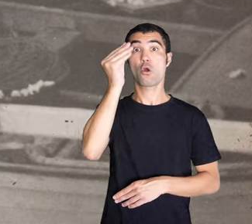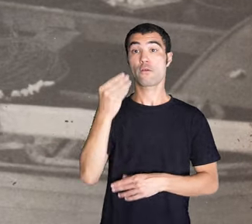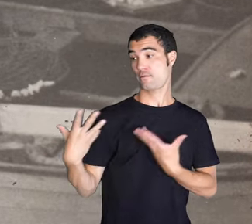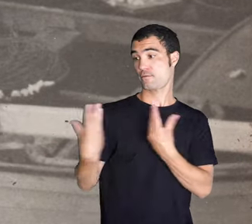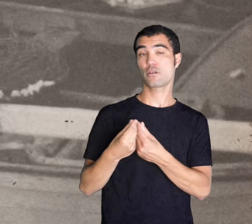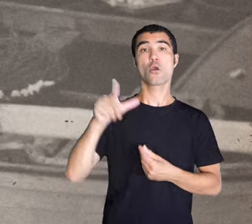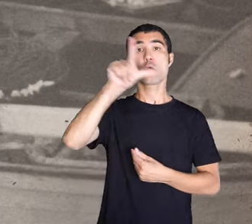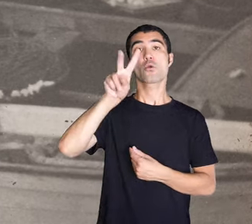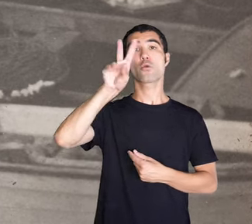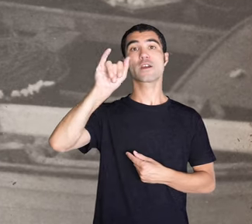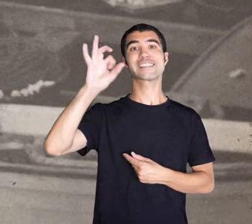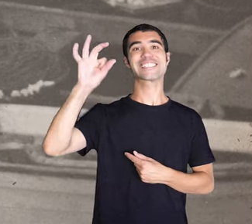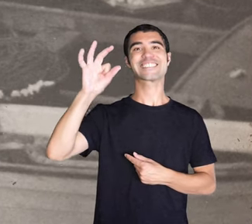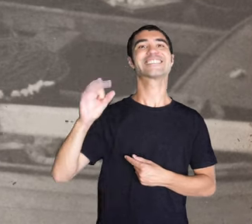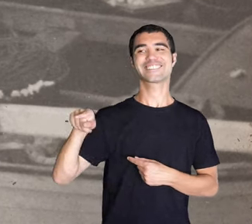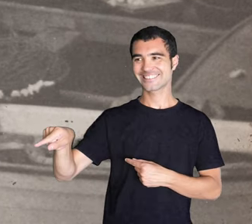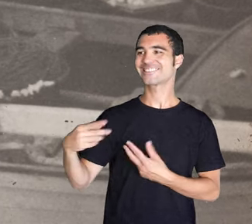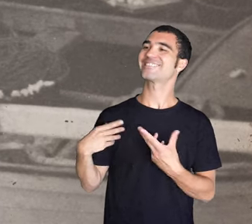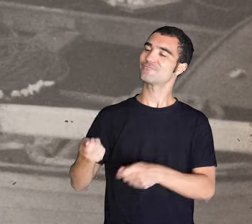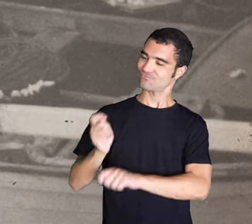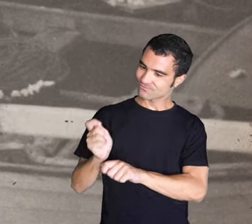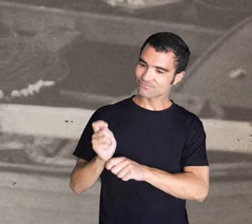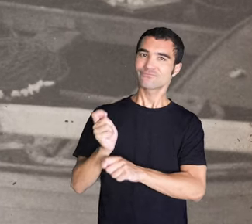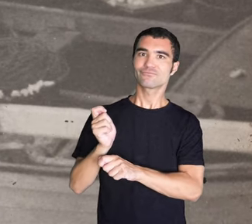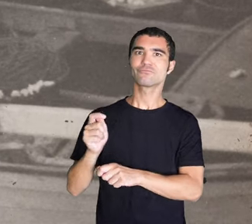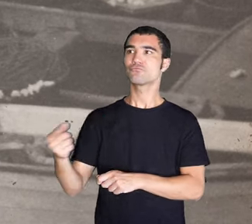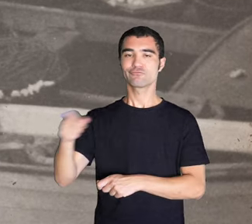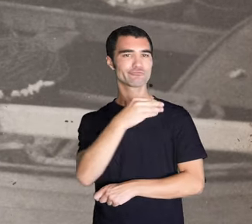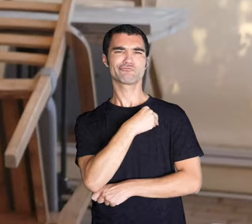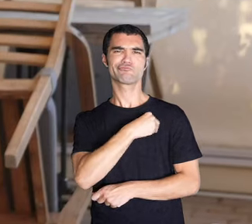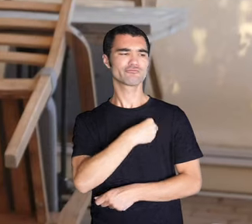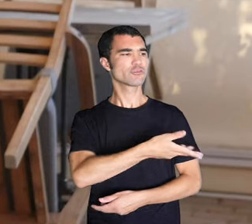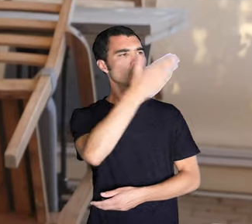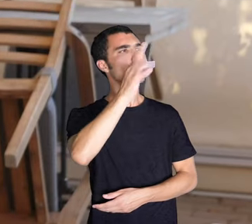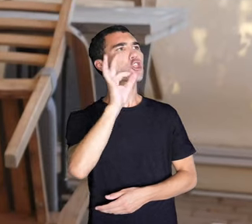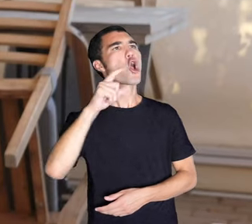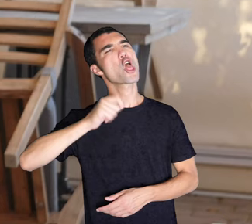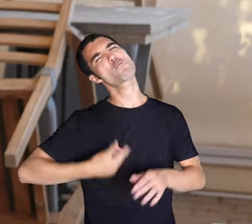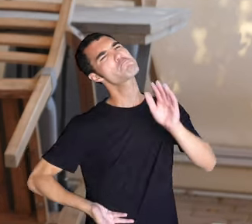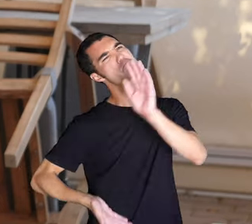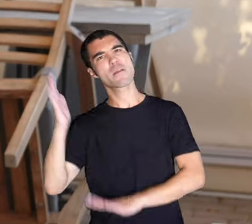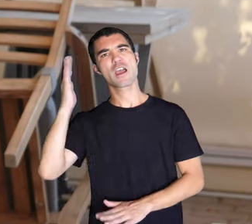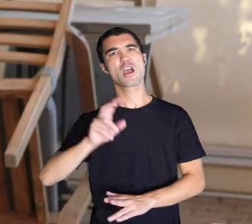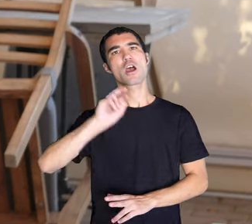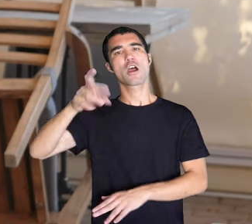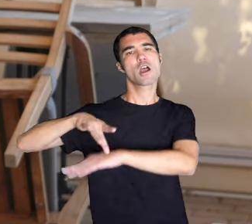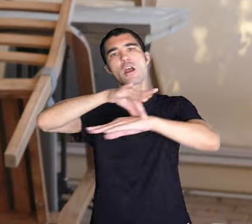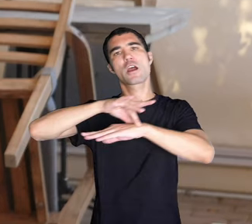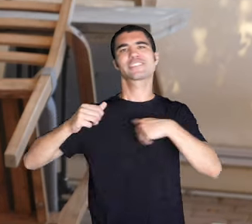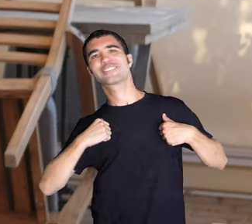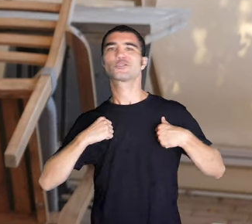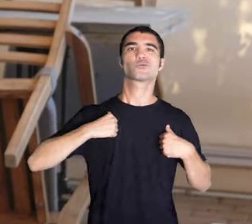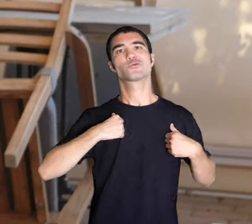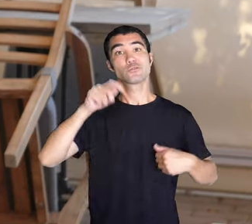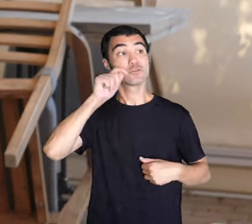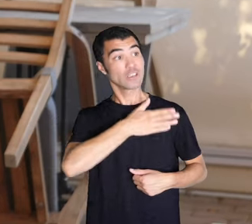un tal Lluís, i pescava. I me diu, Tolo, me'n vaig a fer excursions. Diu, que